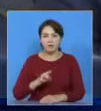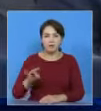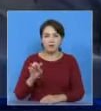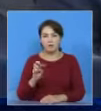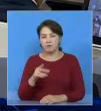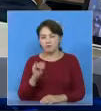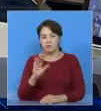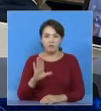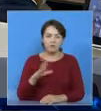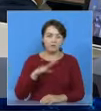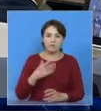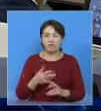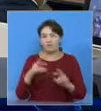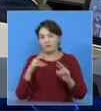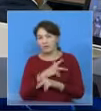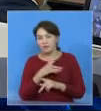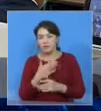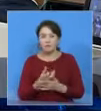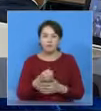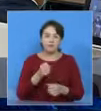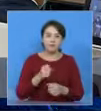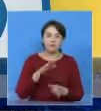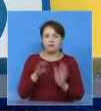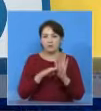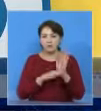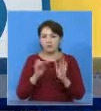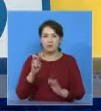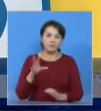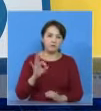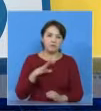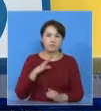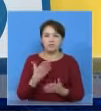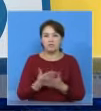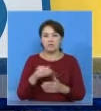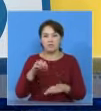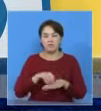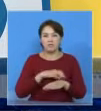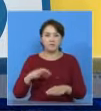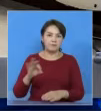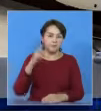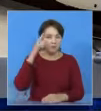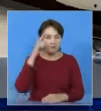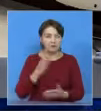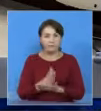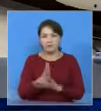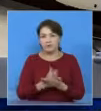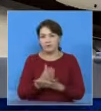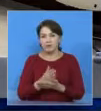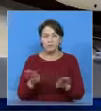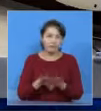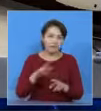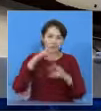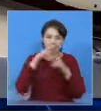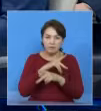Кайрату Утарову, допустившим недостатки в реализации предвыборной программы партии. Аким области напомнил, что теперь государственным служащим, допустившим подобные